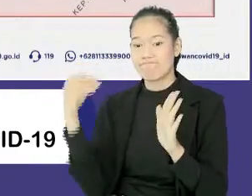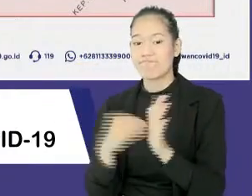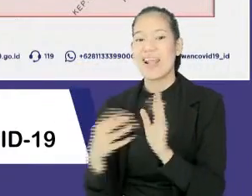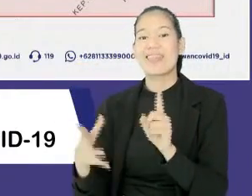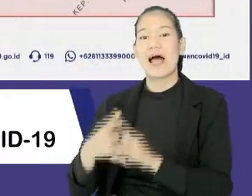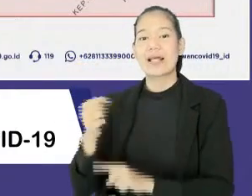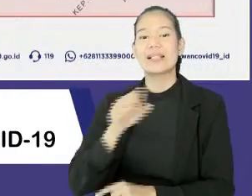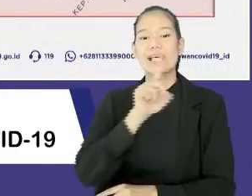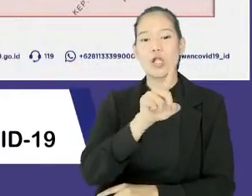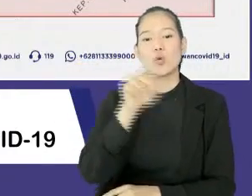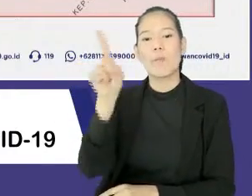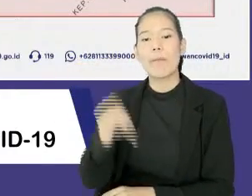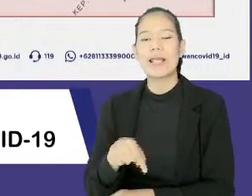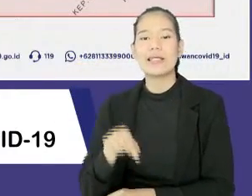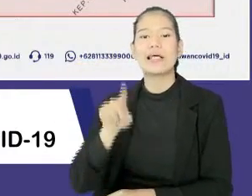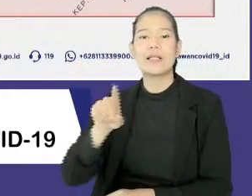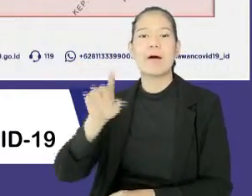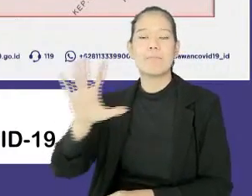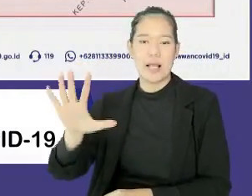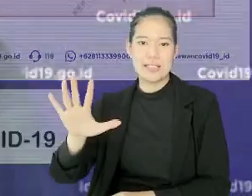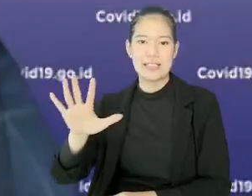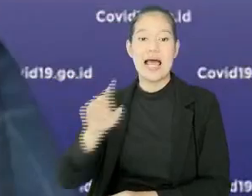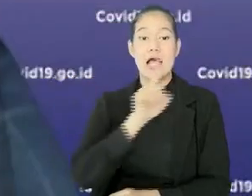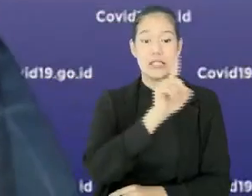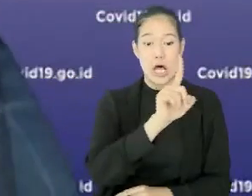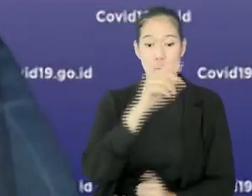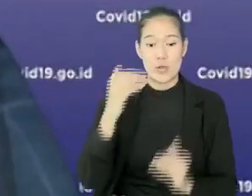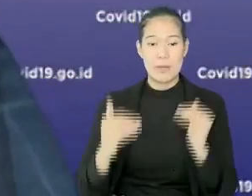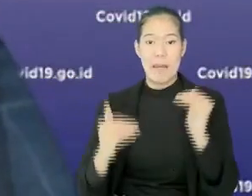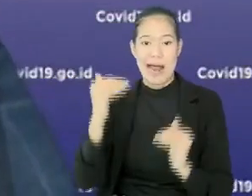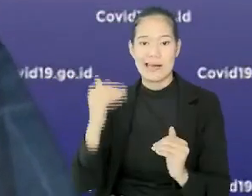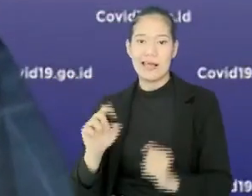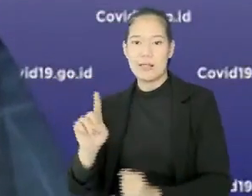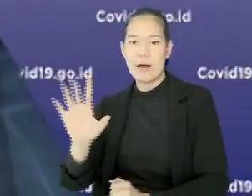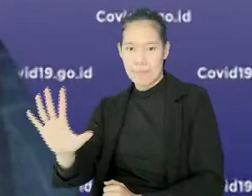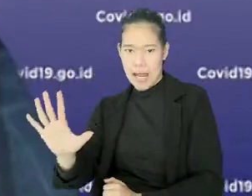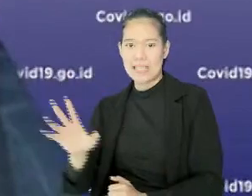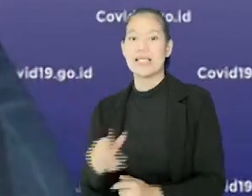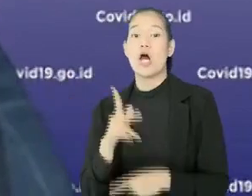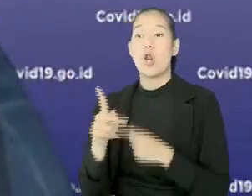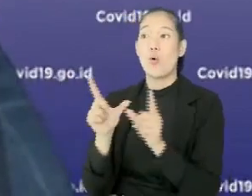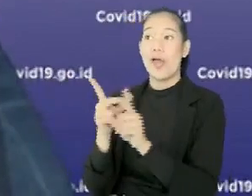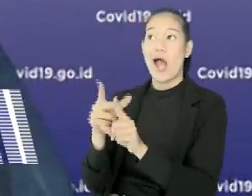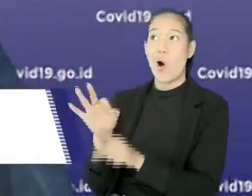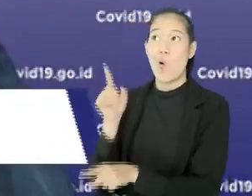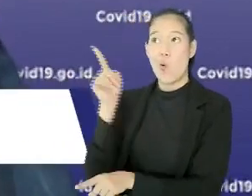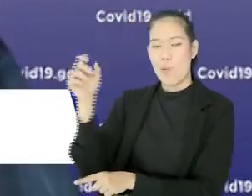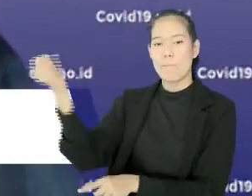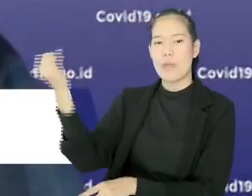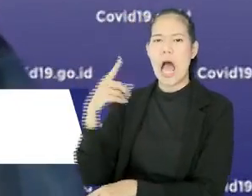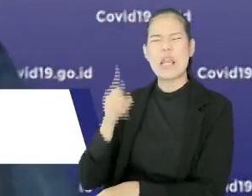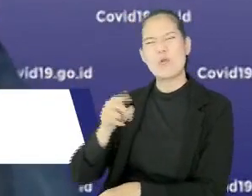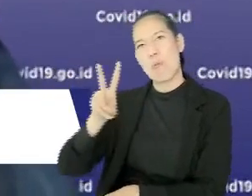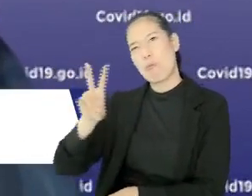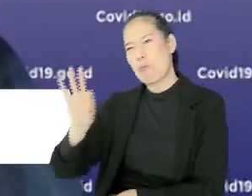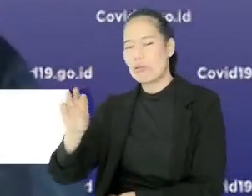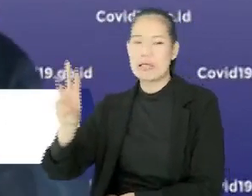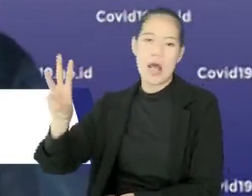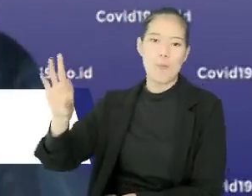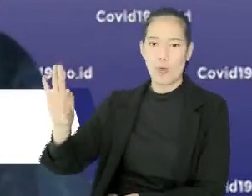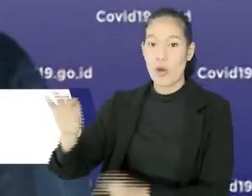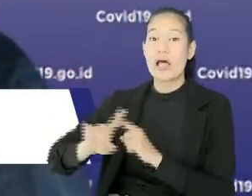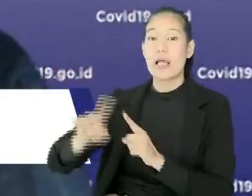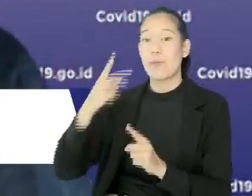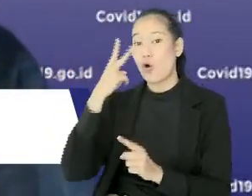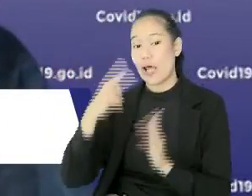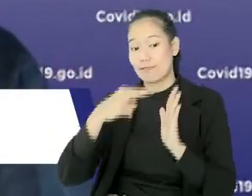target sekitar 1 banding 15 dokter Lula 1 banding 15 kalau dari WHO Sebenarnya ada yang bilang 20-30 tapi sebenarnya kalau